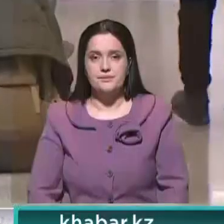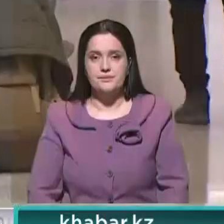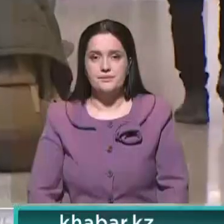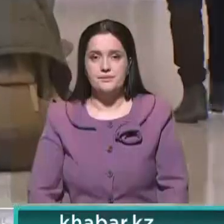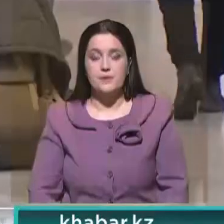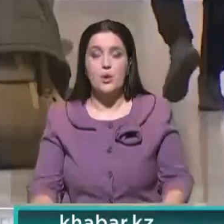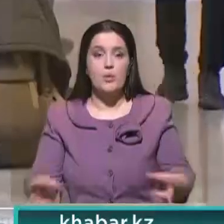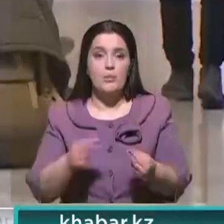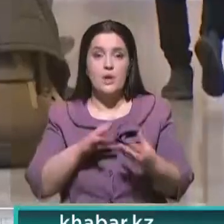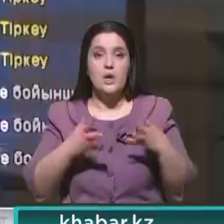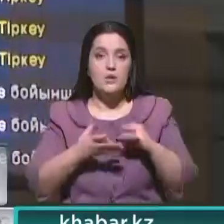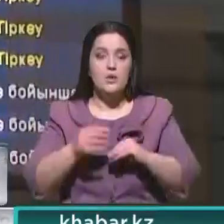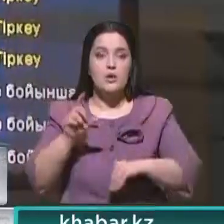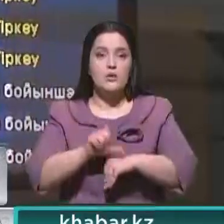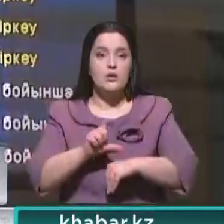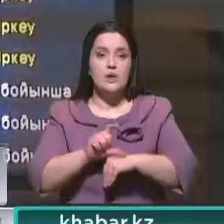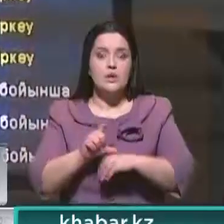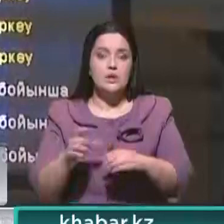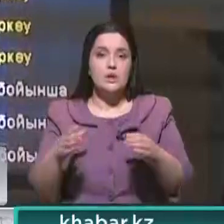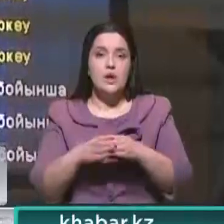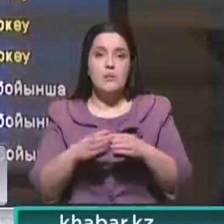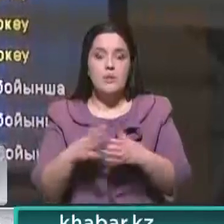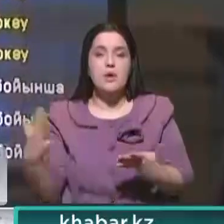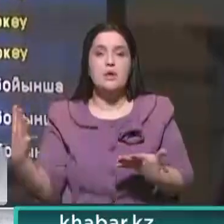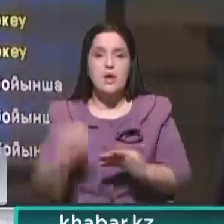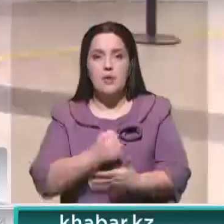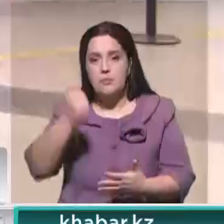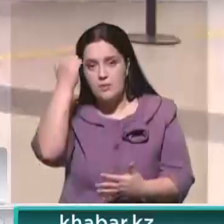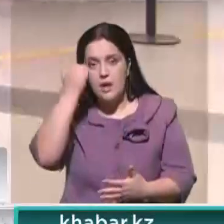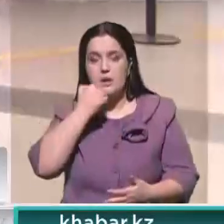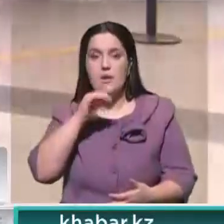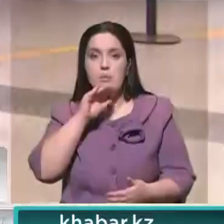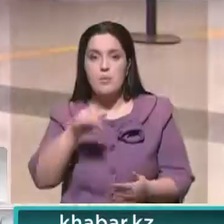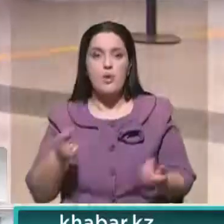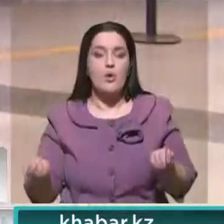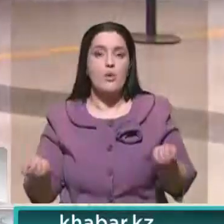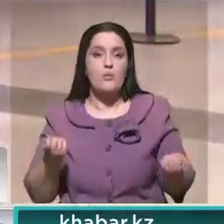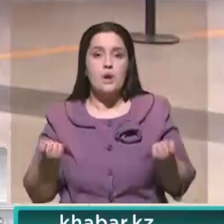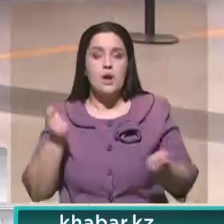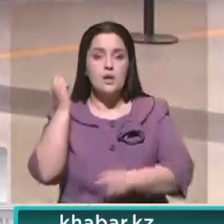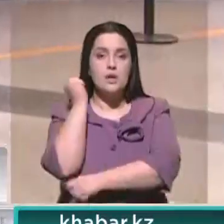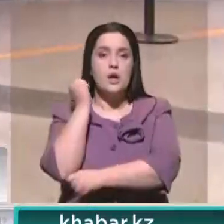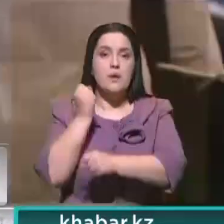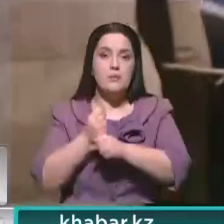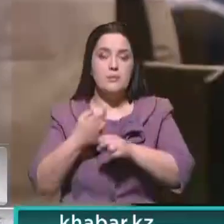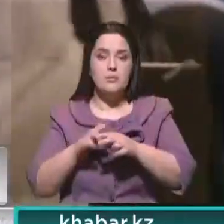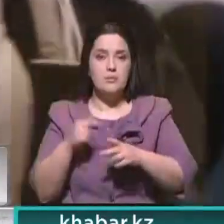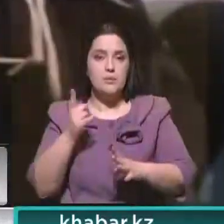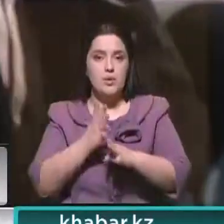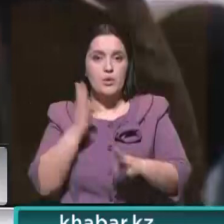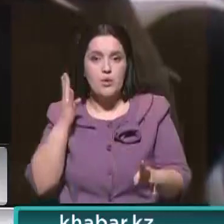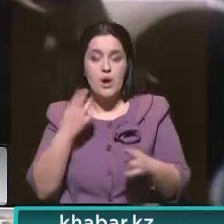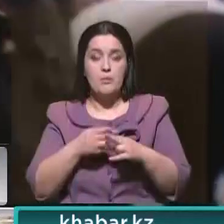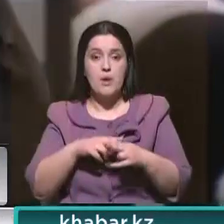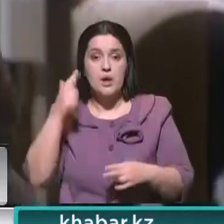Успешных результатов турецкая компания TAV Airports Holding добилась благодаря профессиональному управлению персоналу. Кадровый вопрос здесь один из ключевых, ведь именно